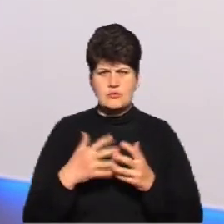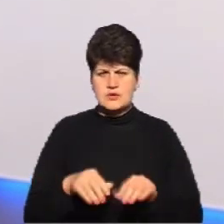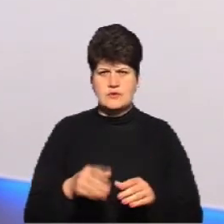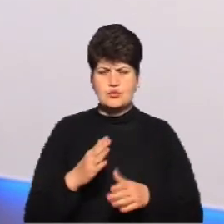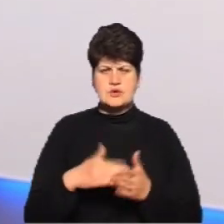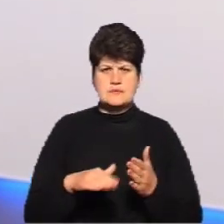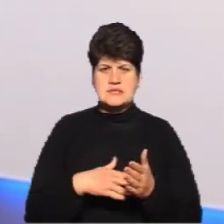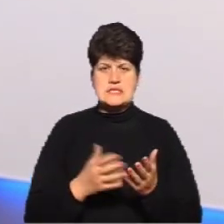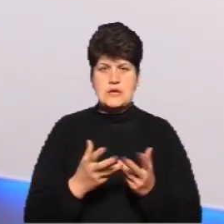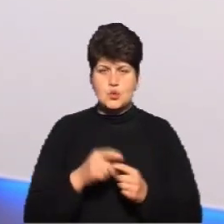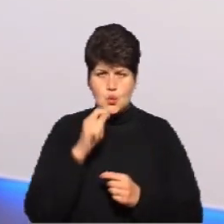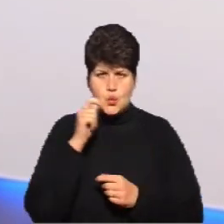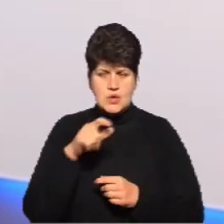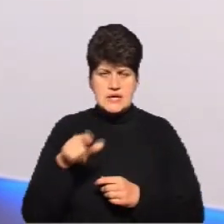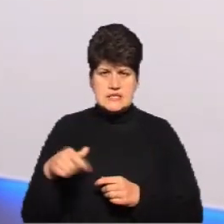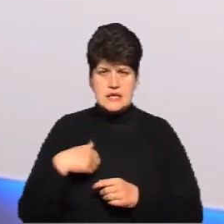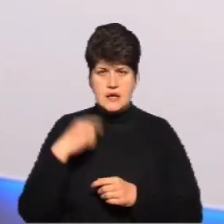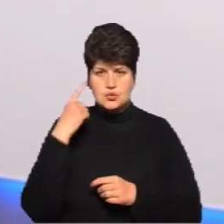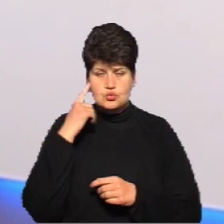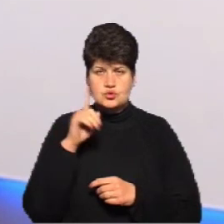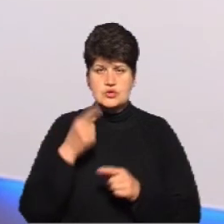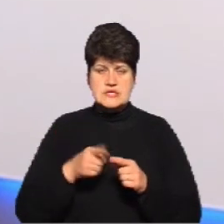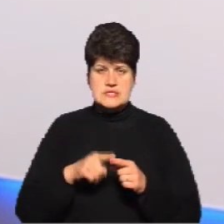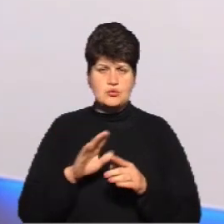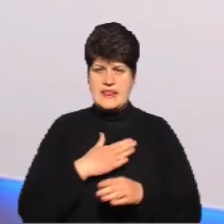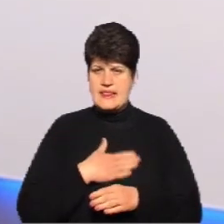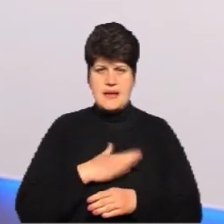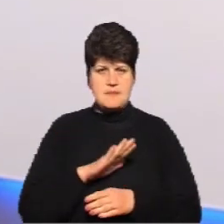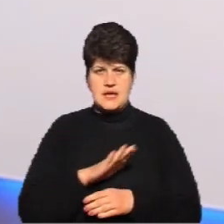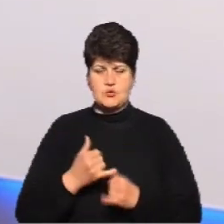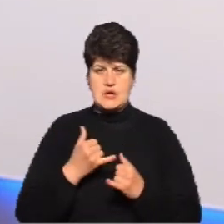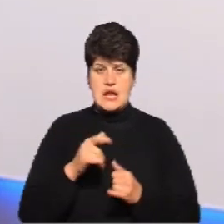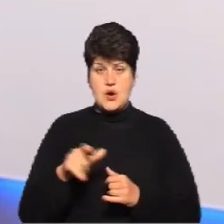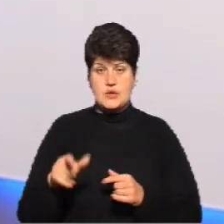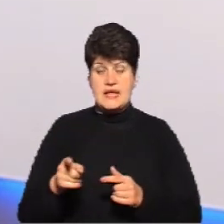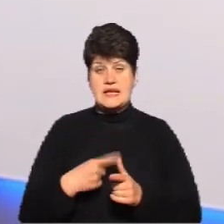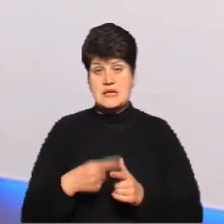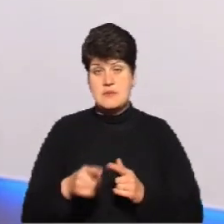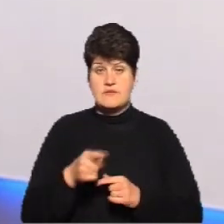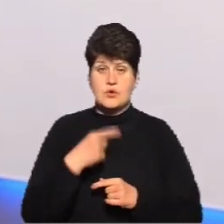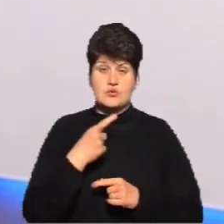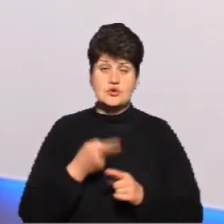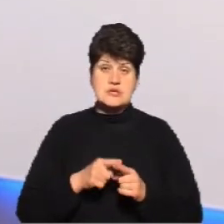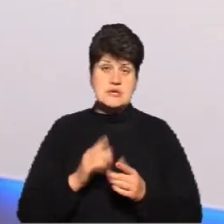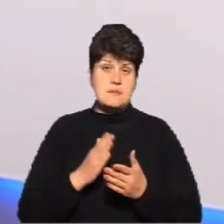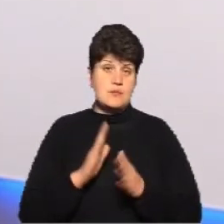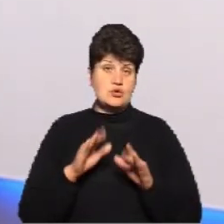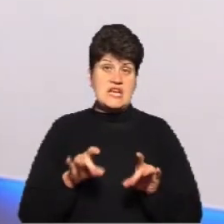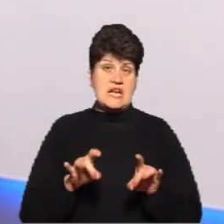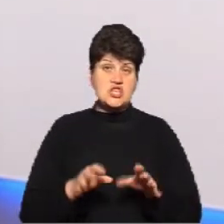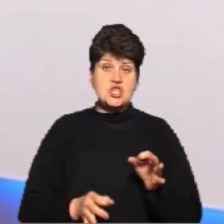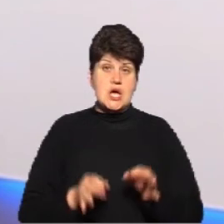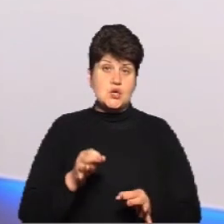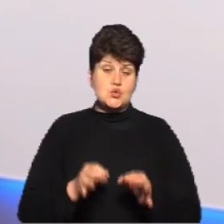рахунків українців, то я так думаю, що це буде дуже неприємно для людей. Хіба все-таки ви кажете, що це має бути за рішенням суду, тобто людина